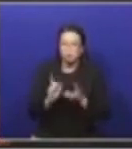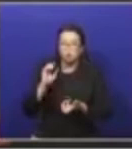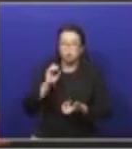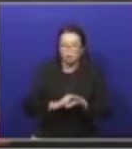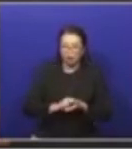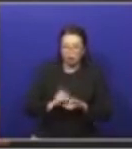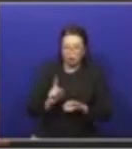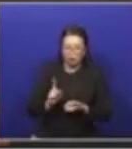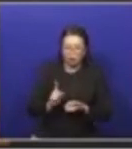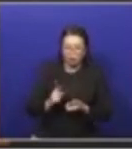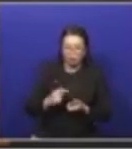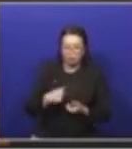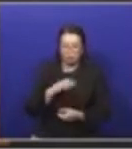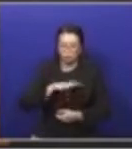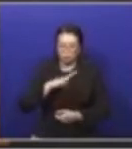แต่เป็นการสร้างความมั่นคงในการวางแผนชีวิต